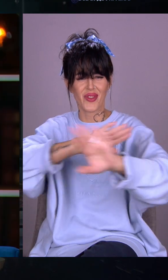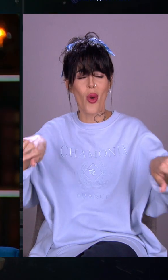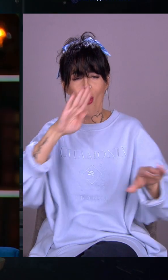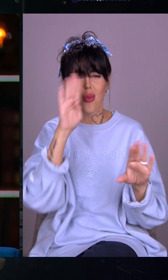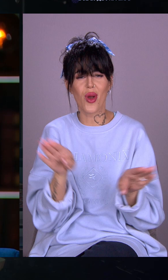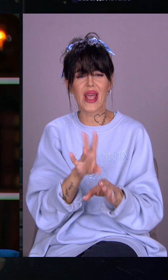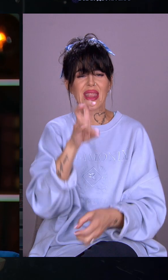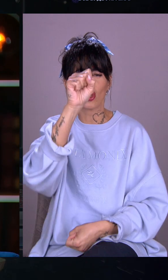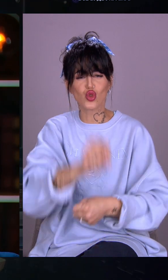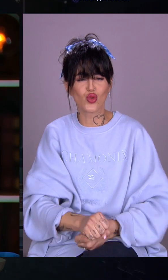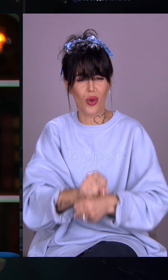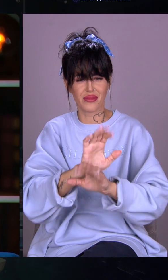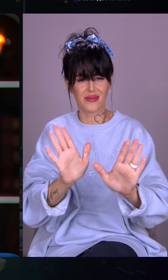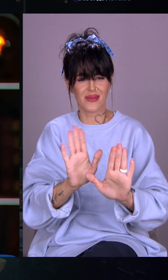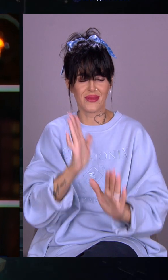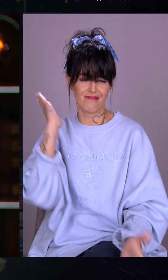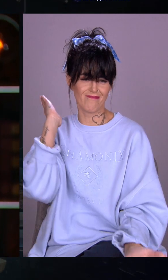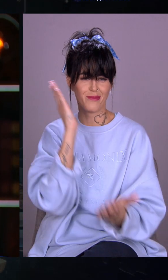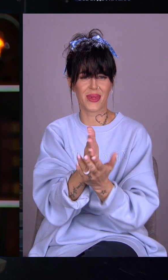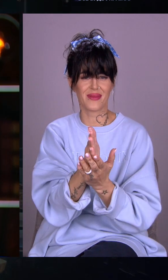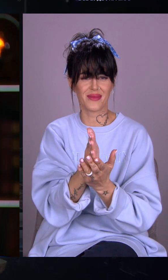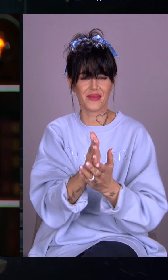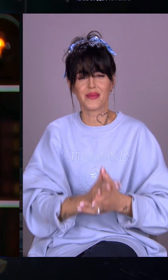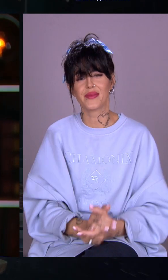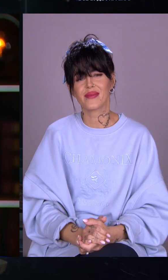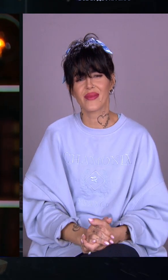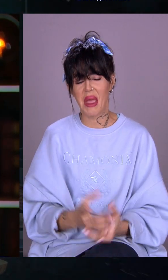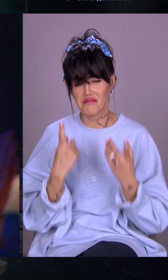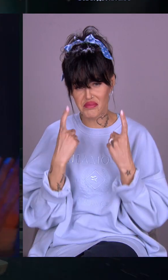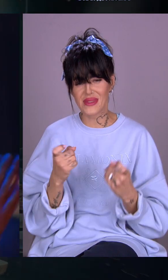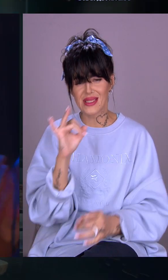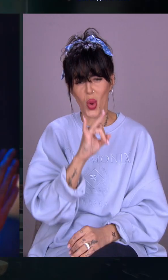Щоб не останавливались, і ми тут летим. Це офігенна історія просто.